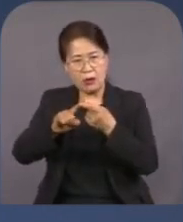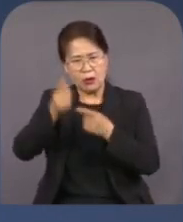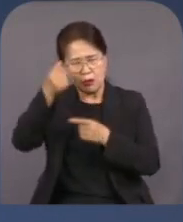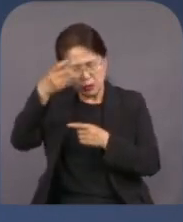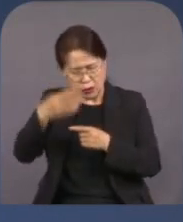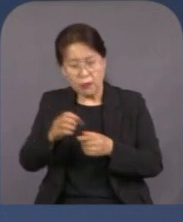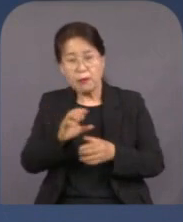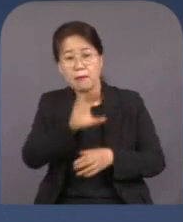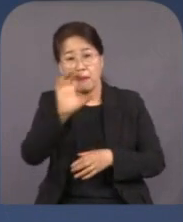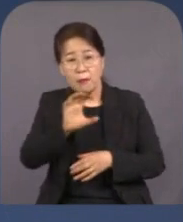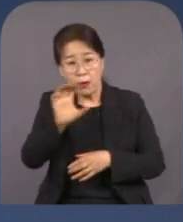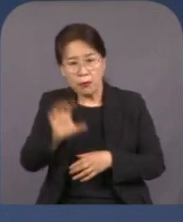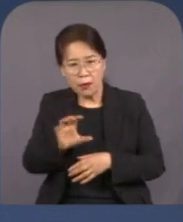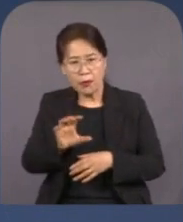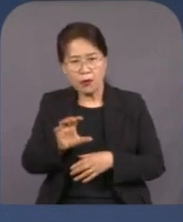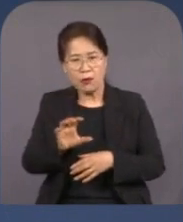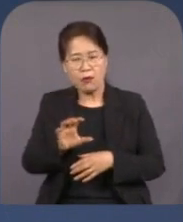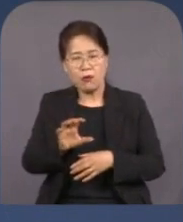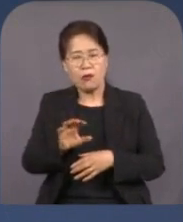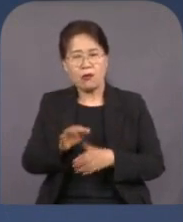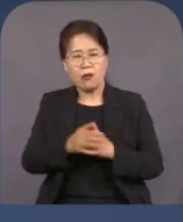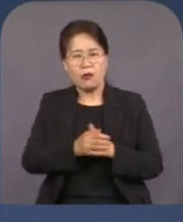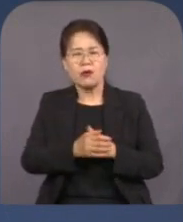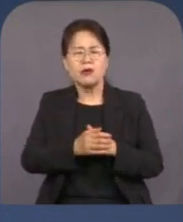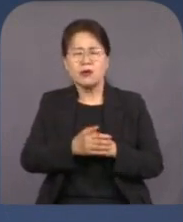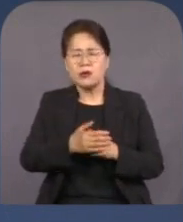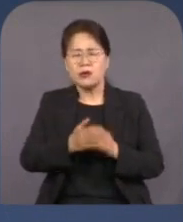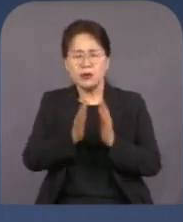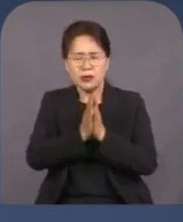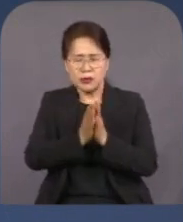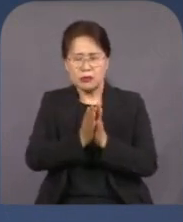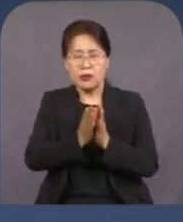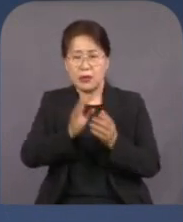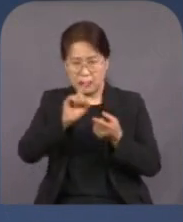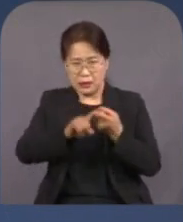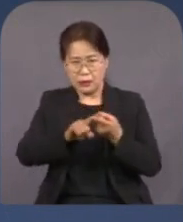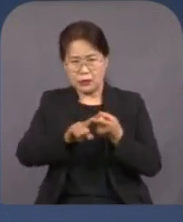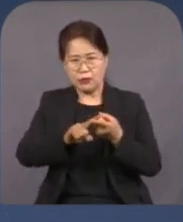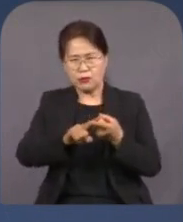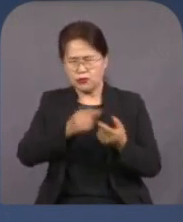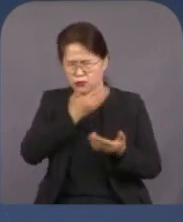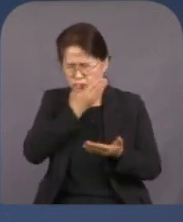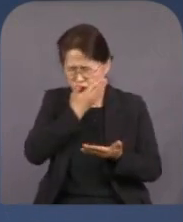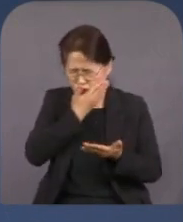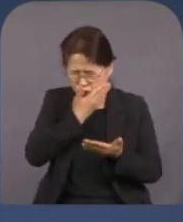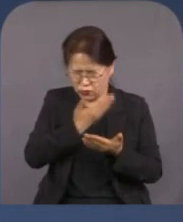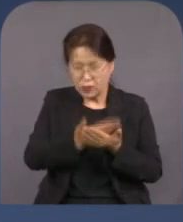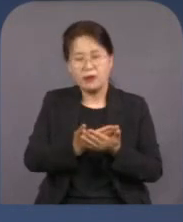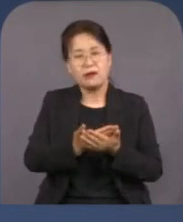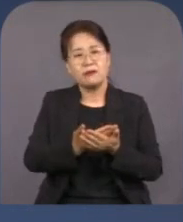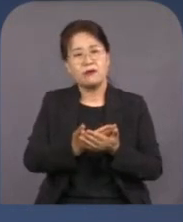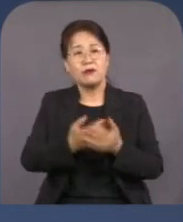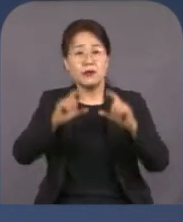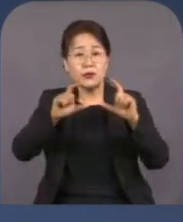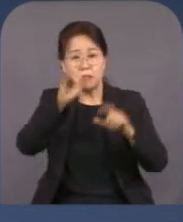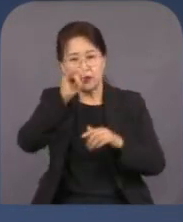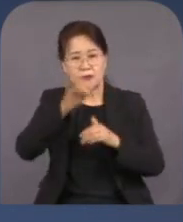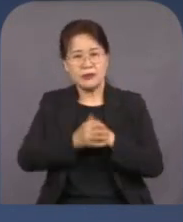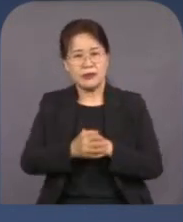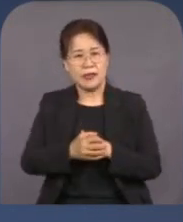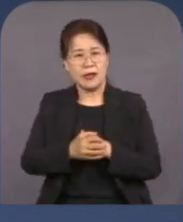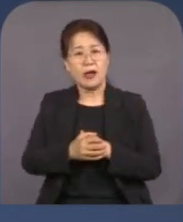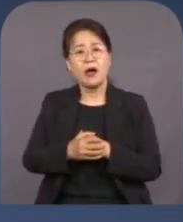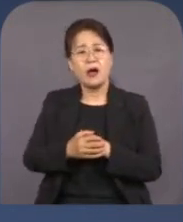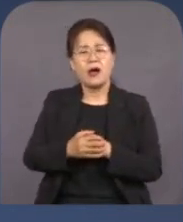것은 굉장히 기도를 강조하고 있다는 걸 알 수가 있습니다 여러분 왜 사도 바울은 하나님의